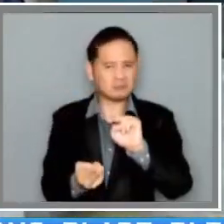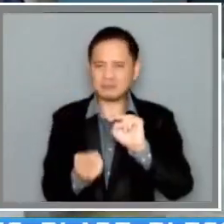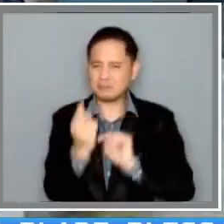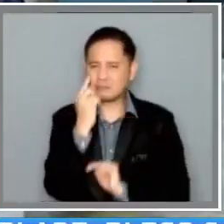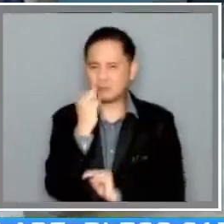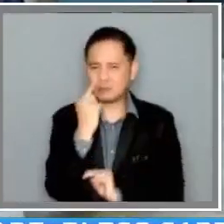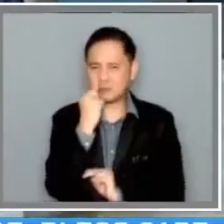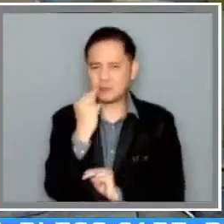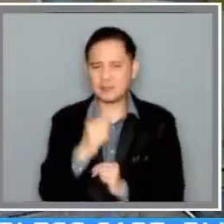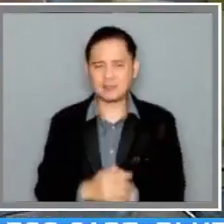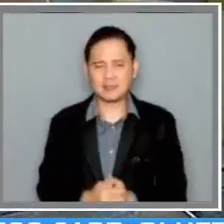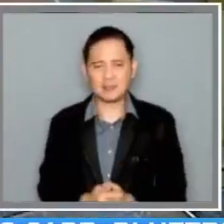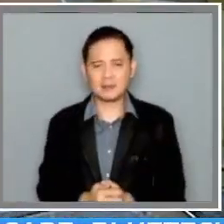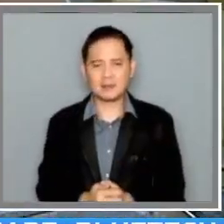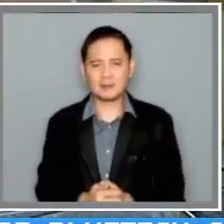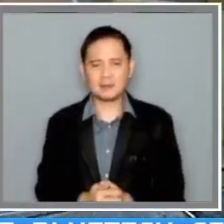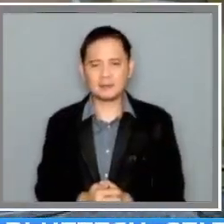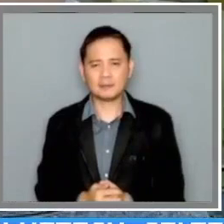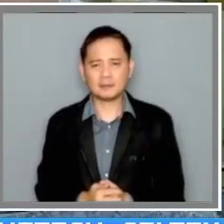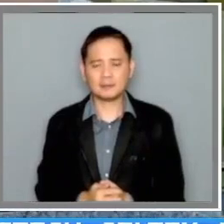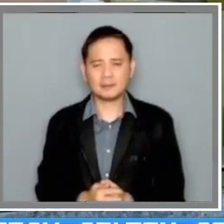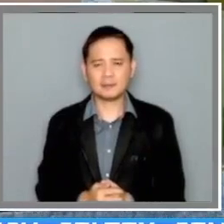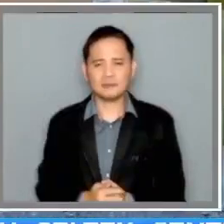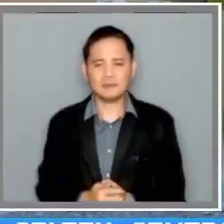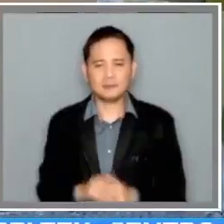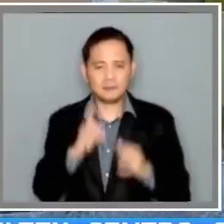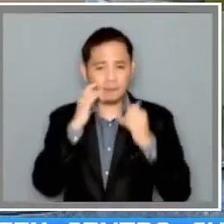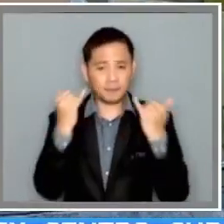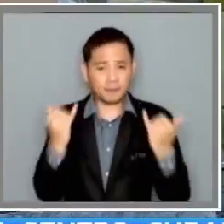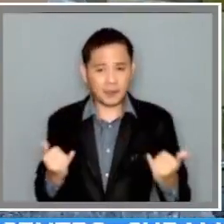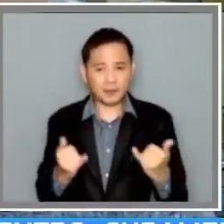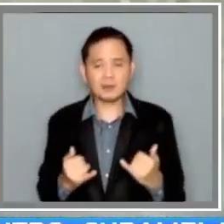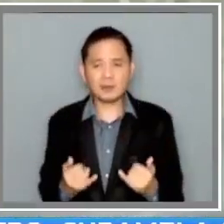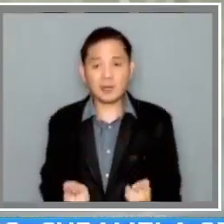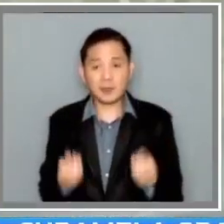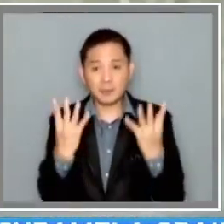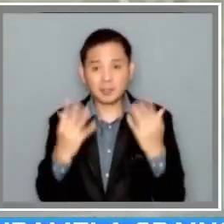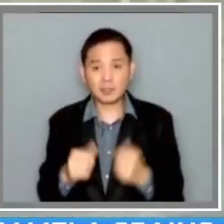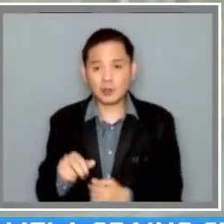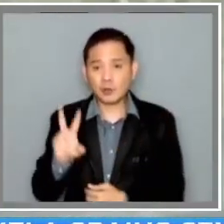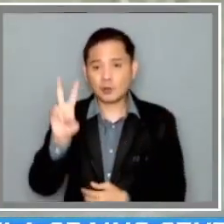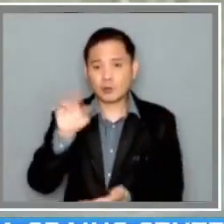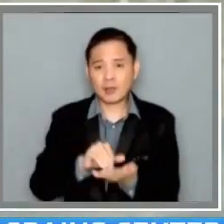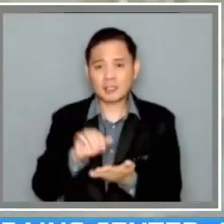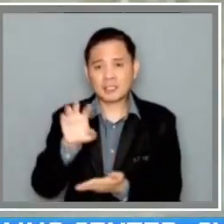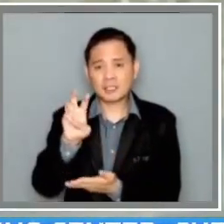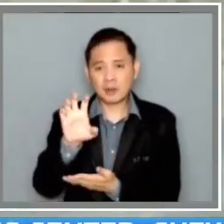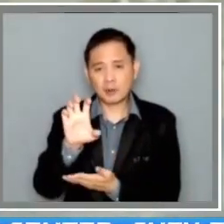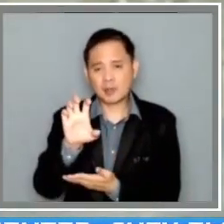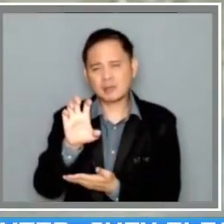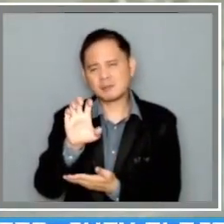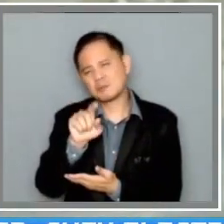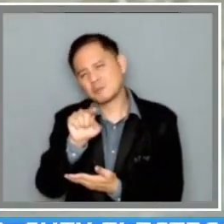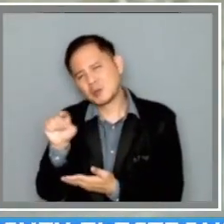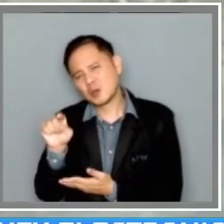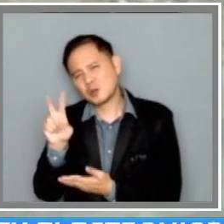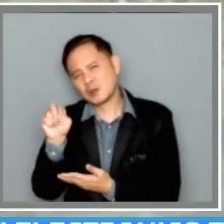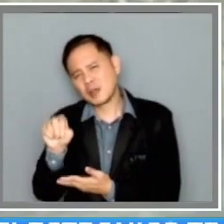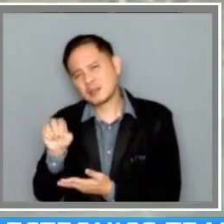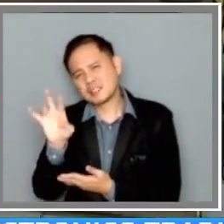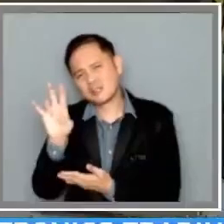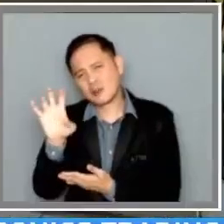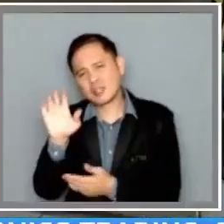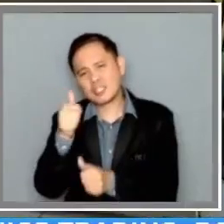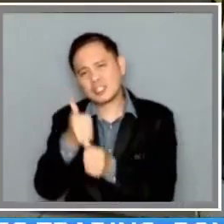naman bumababa eh. Sa ngayon daw kasi nasa 2,600 pesos hanggang 2,700 pesos ang kuha niya ng kada kaban ng